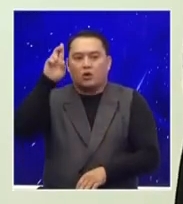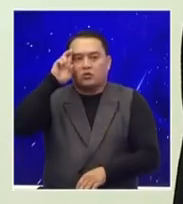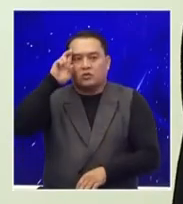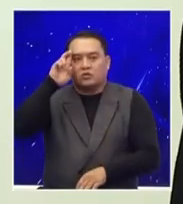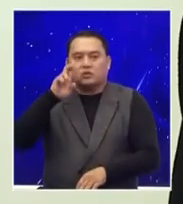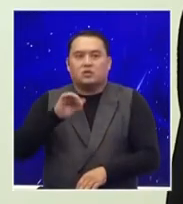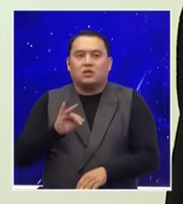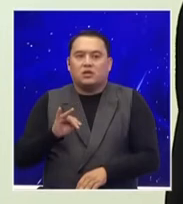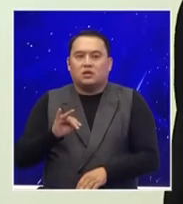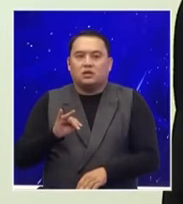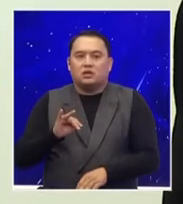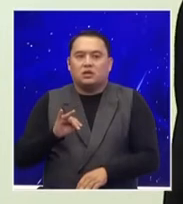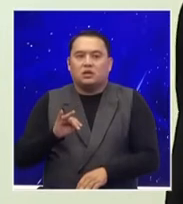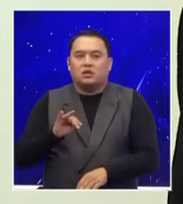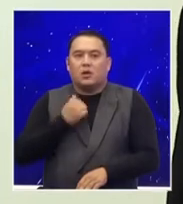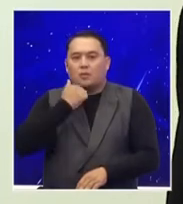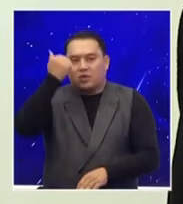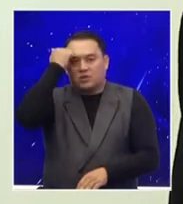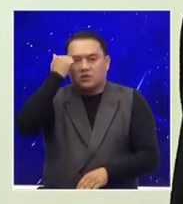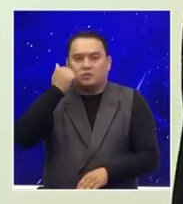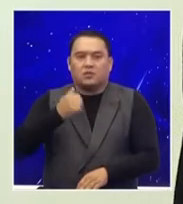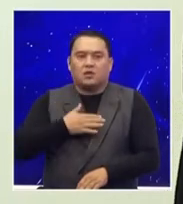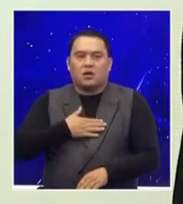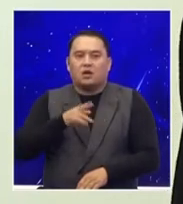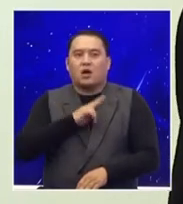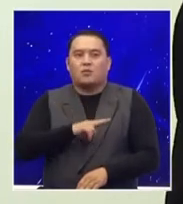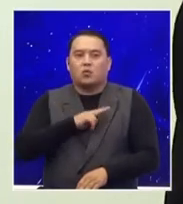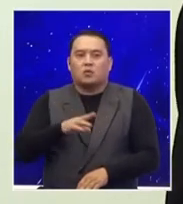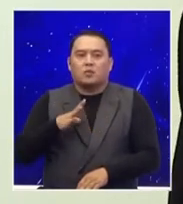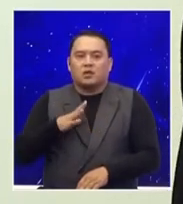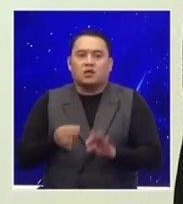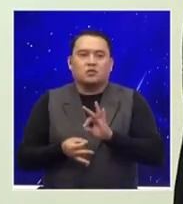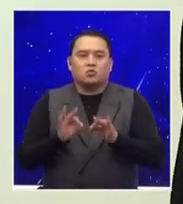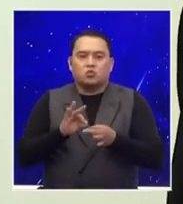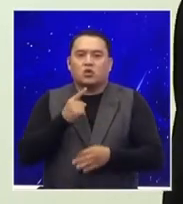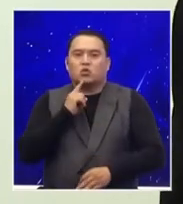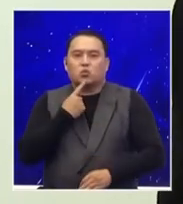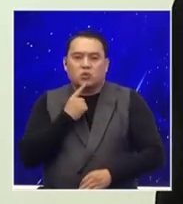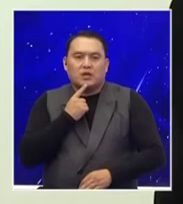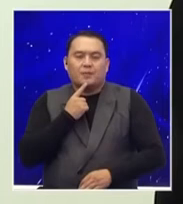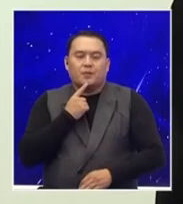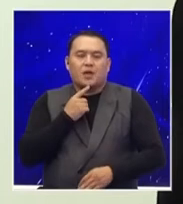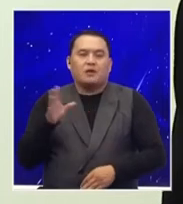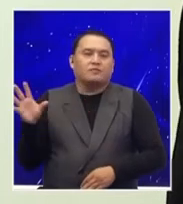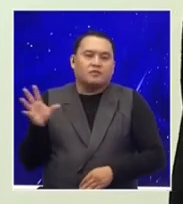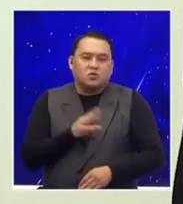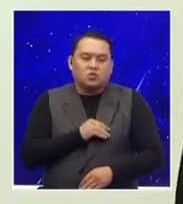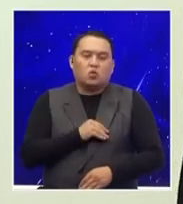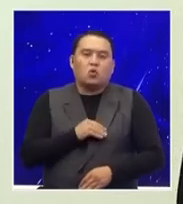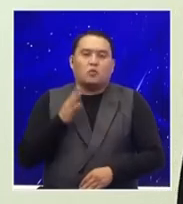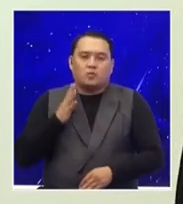государственную. Очень благодарна. Конечно, работать было сложно, трудно. Но мы все